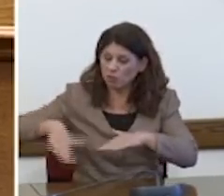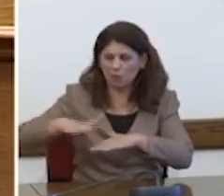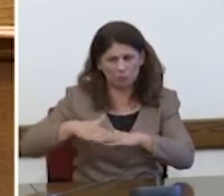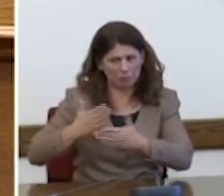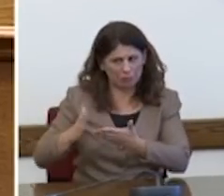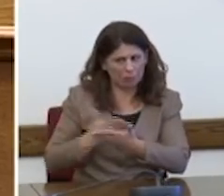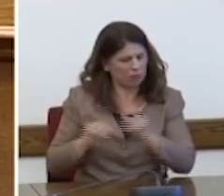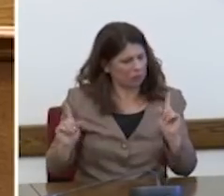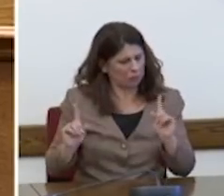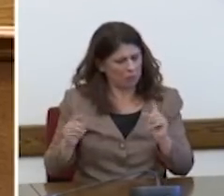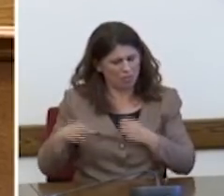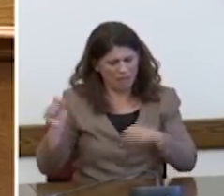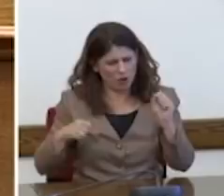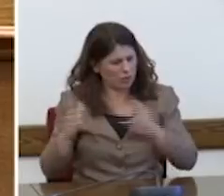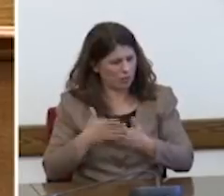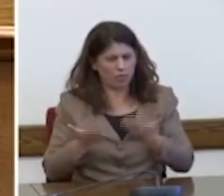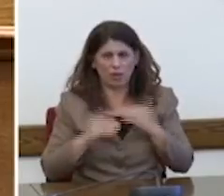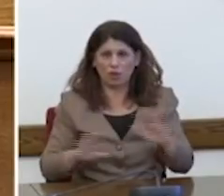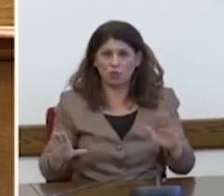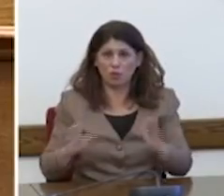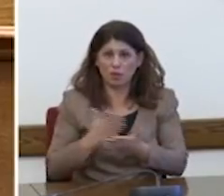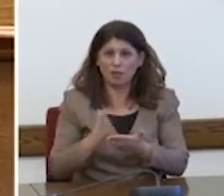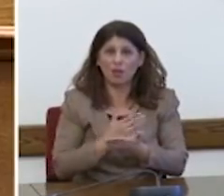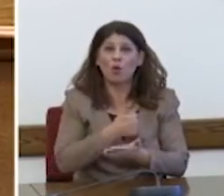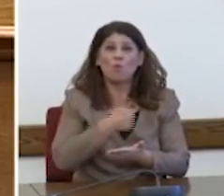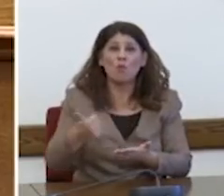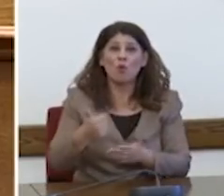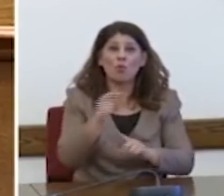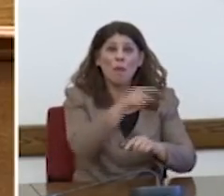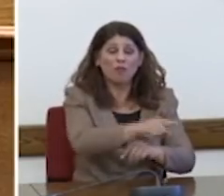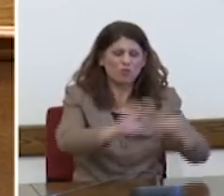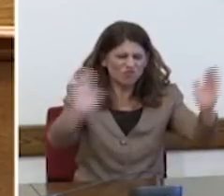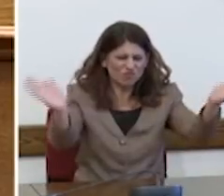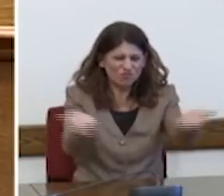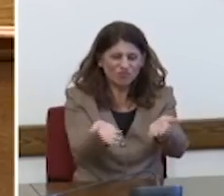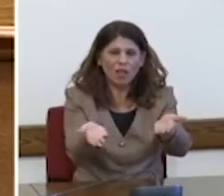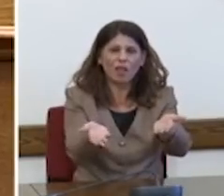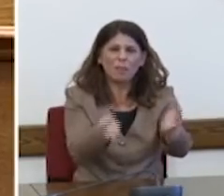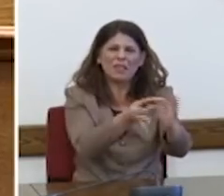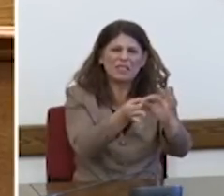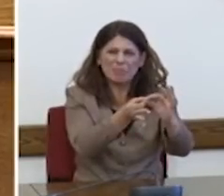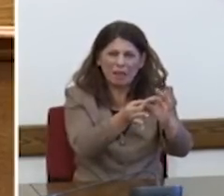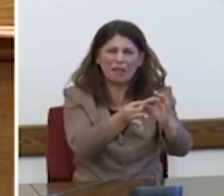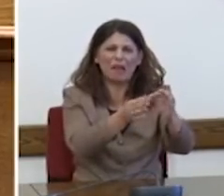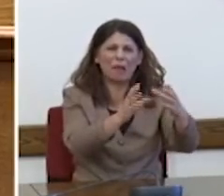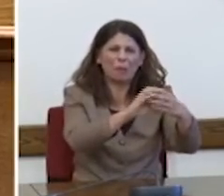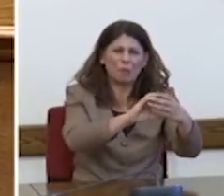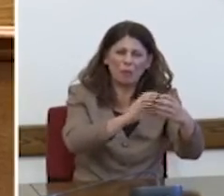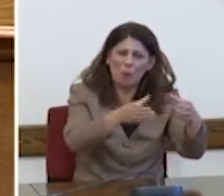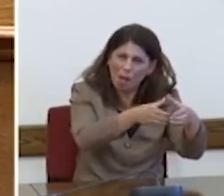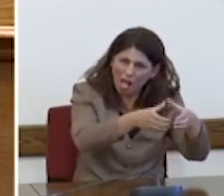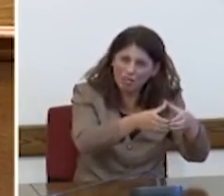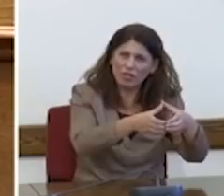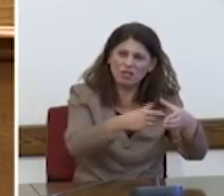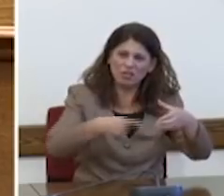Αντίθετα, έχουμε να μοιράσουμε πολλά μόνο με τους εκμεταλλευτές, με τις συμμαχίες τους που σέρνουν τους λαούς σε